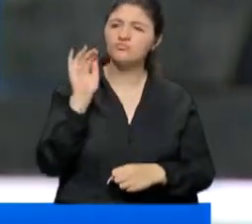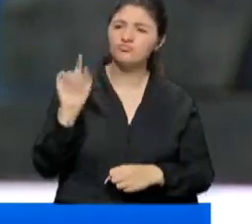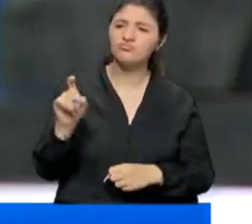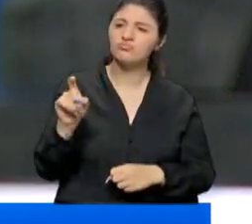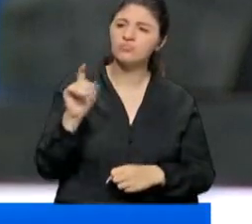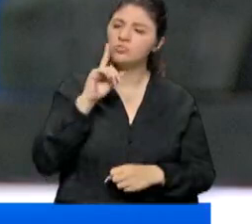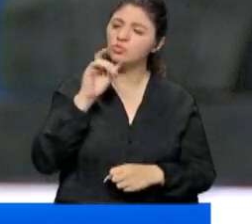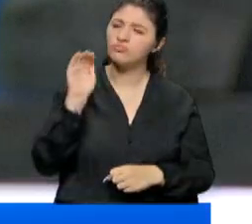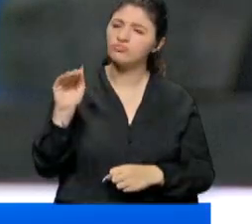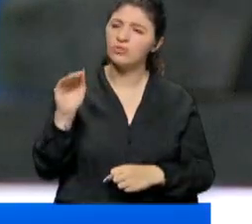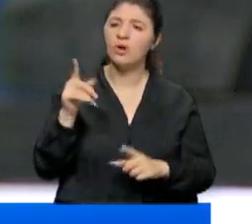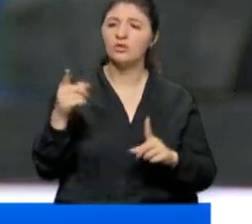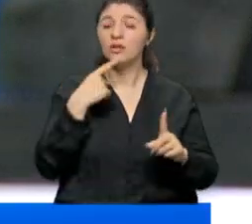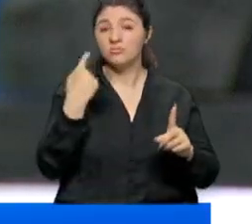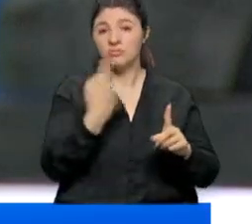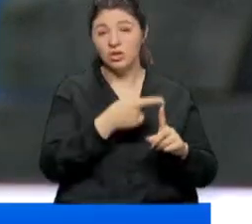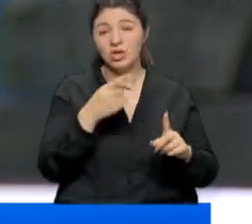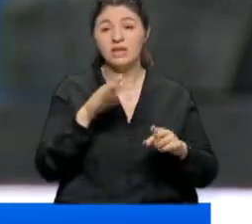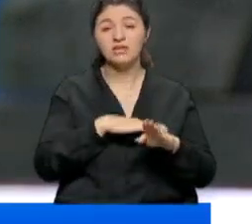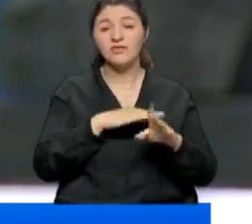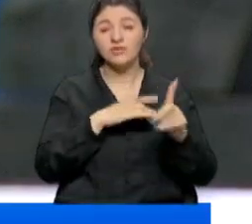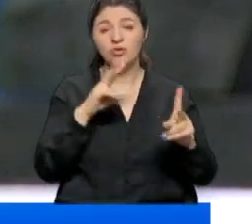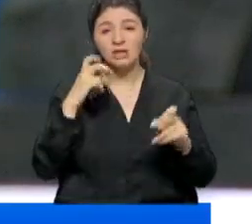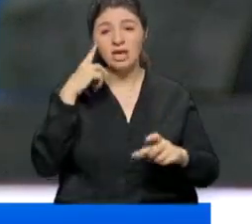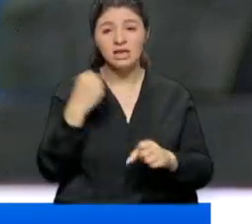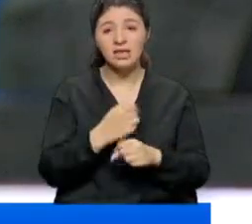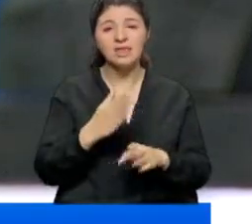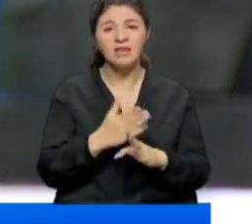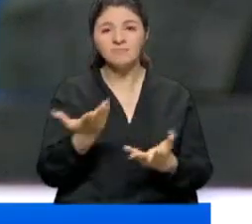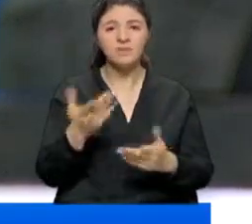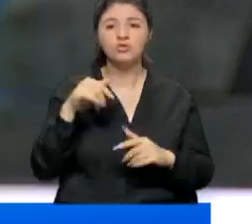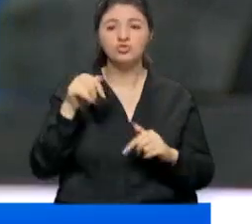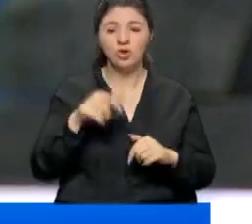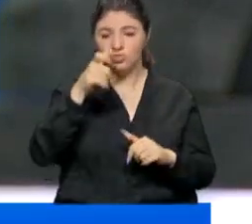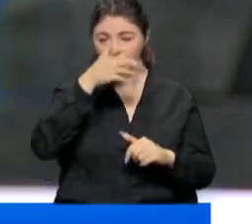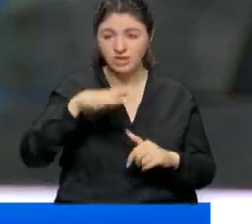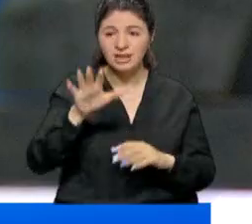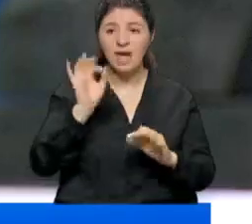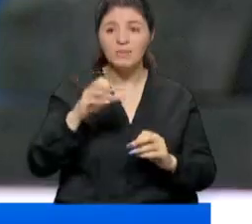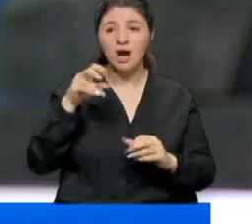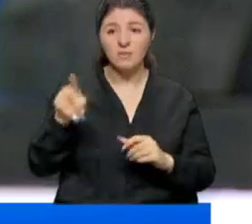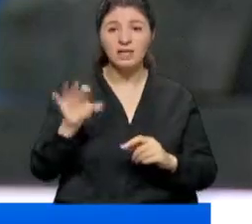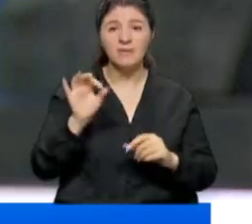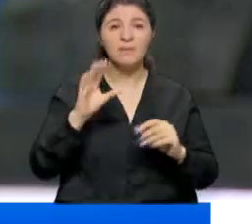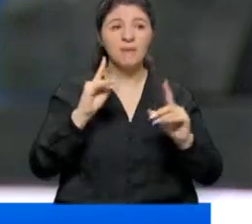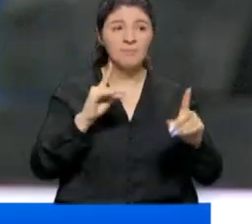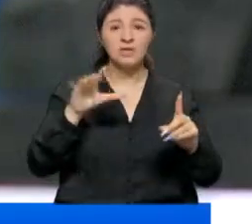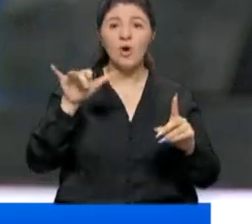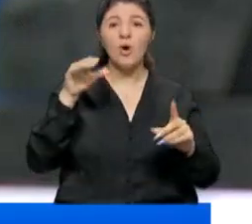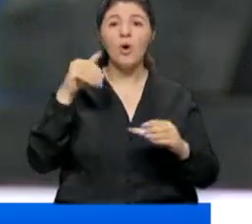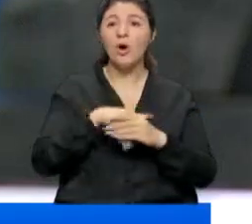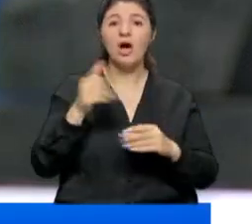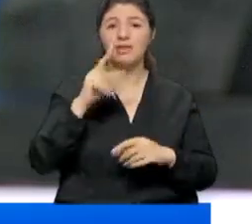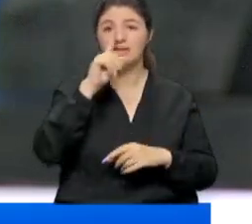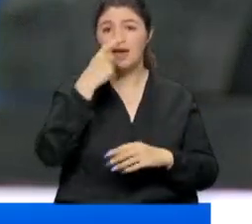soruyor Ruhat Mengi O da diyor ki Masur yavaş konusu Sadece diyorum Çünkü şu an Türkiye'de hem AKP hem de MHP'den